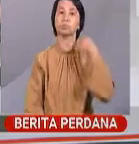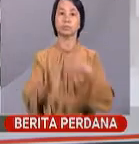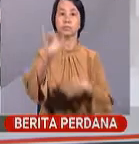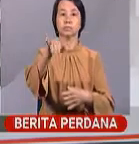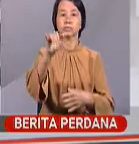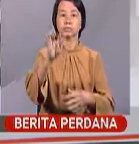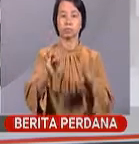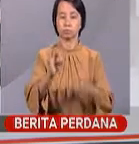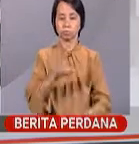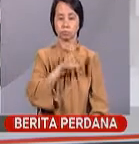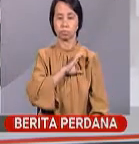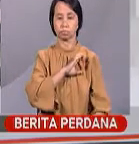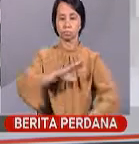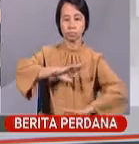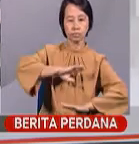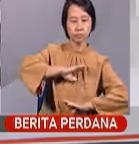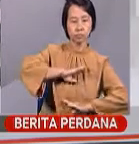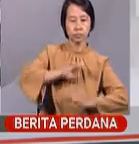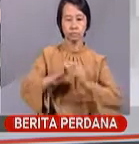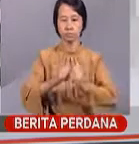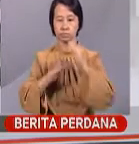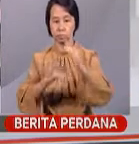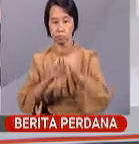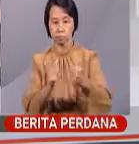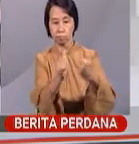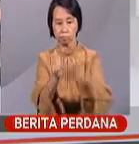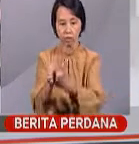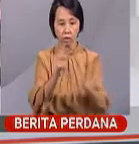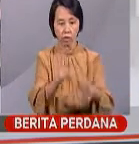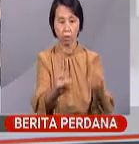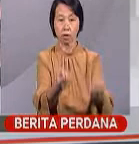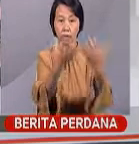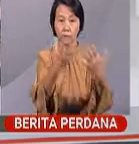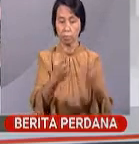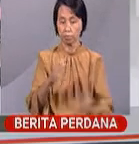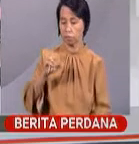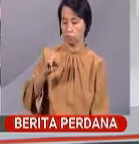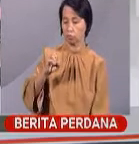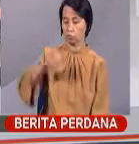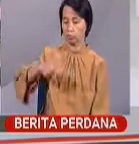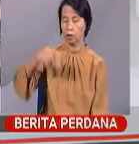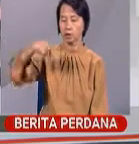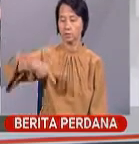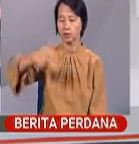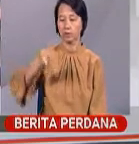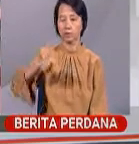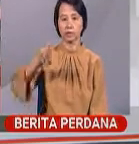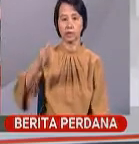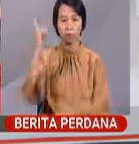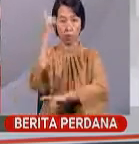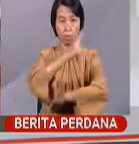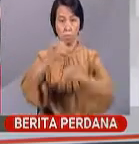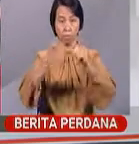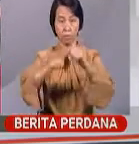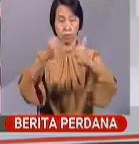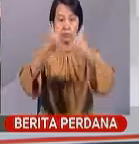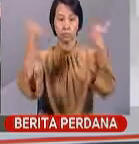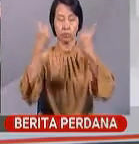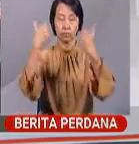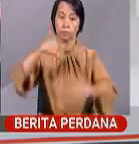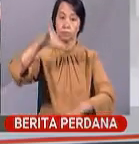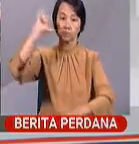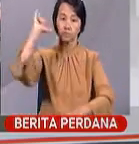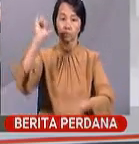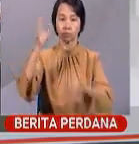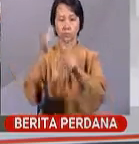Ya, meski PDRM berpuas hati dengan tahap pematuhan orang ramai terhadap SOP PKPB pada hari pertama Aidilfitri semalam